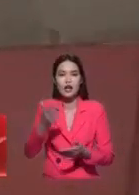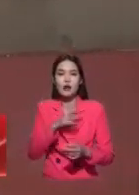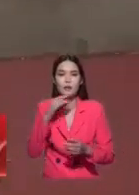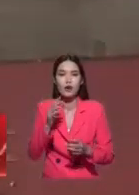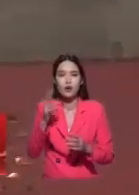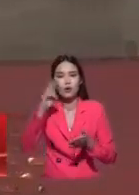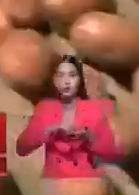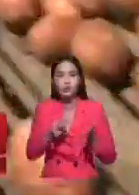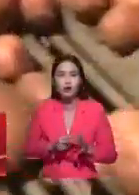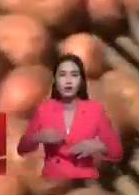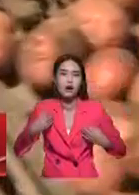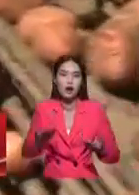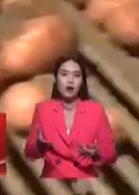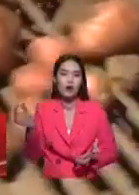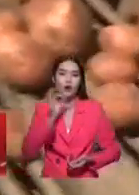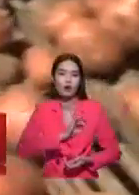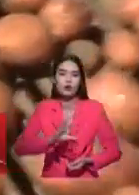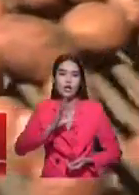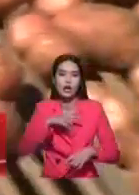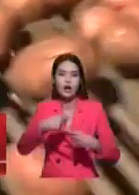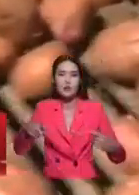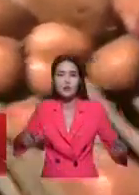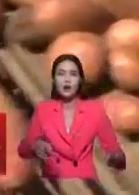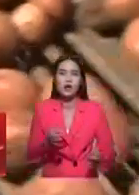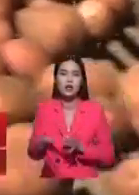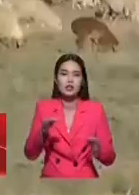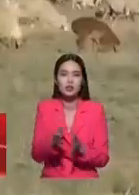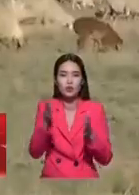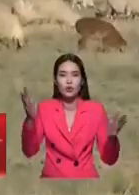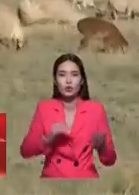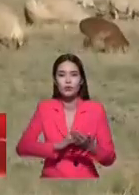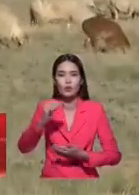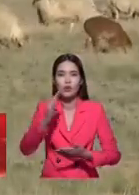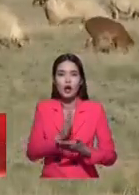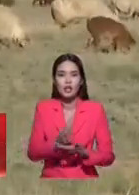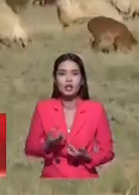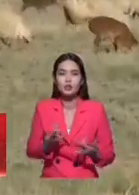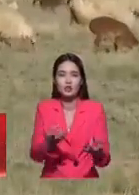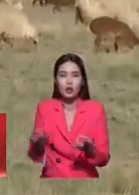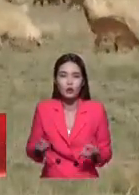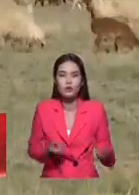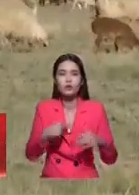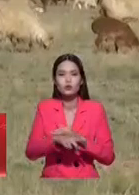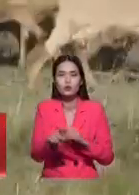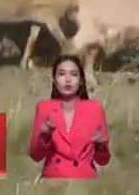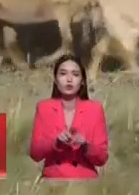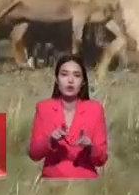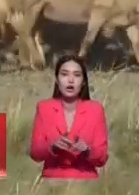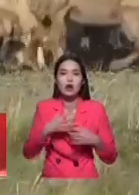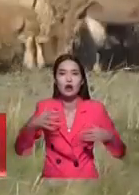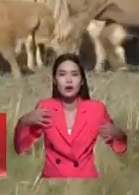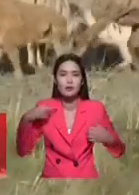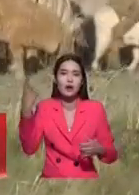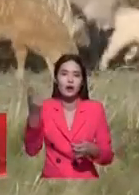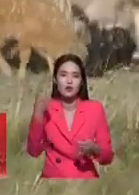жобалар қолға алынбақ. Картоп, пияз және басқа да дақылдарды өсіру көзделуде. Сондай-ақ тіршілік нәрі шабындық үшін де қажет. 10 000 басқа арналған мал шаруашылығы